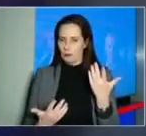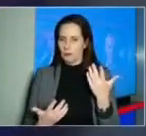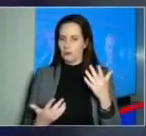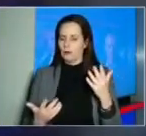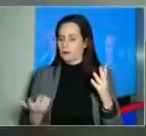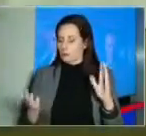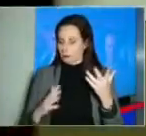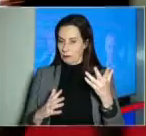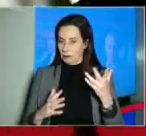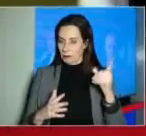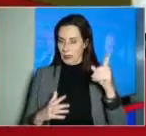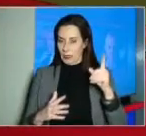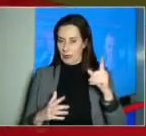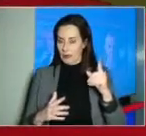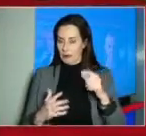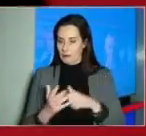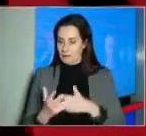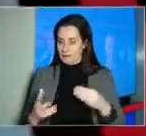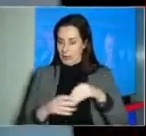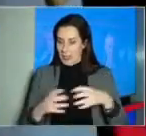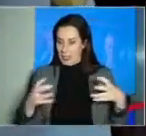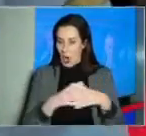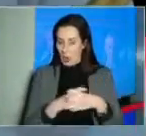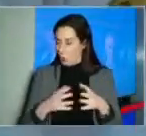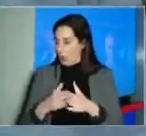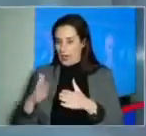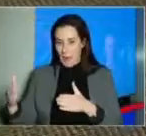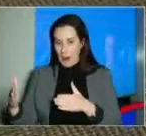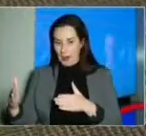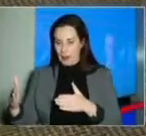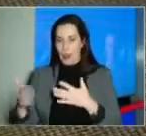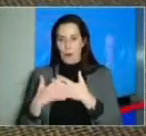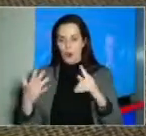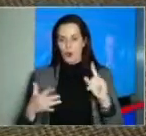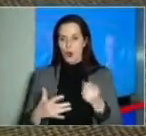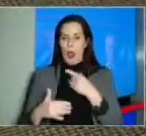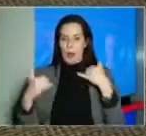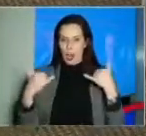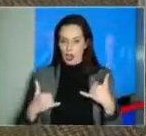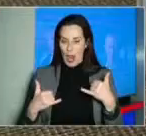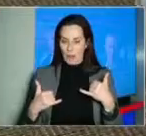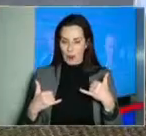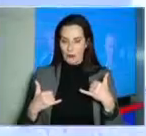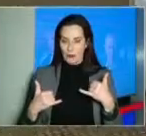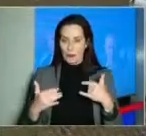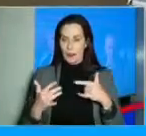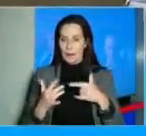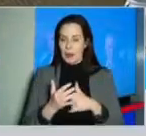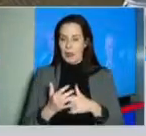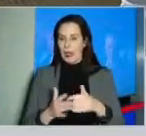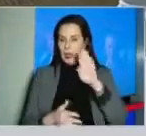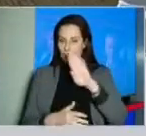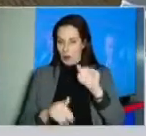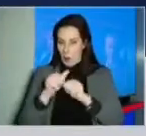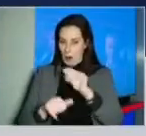הזה כמה? כרגע של התאחדות הימין, וברור שכולם עכשיו יהיו סביב המנהיג,